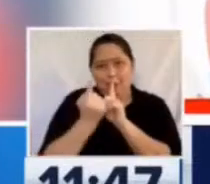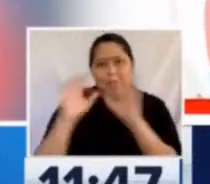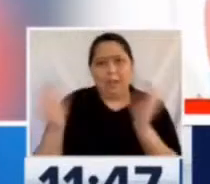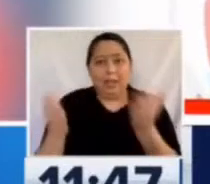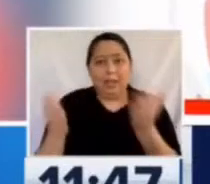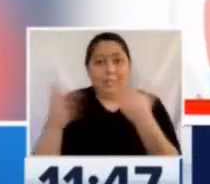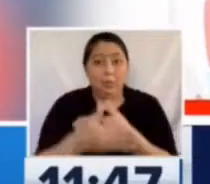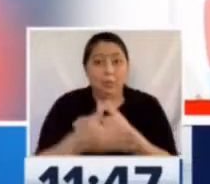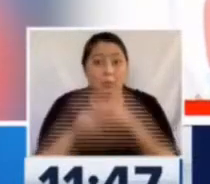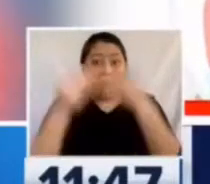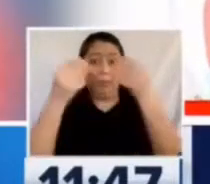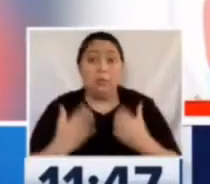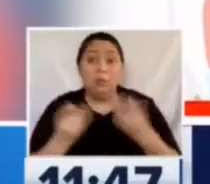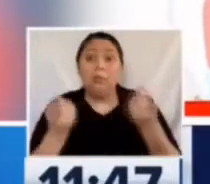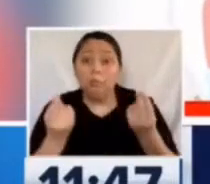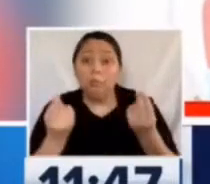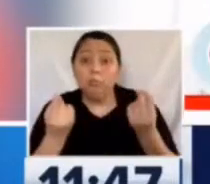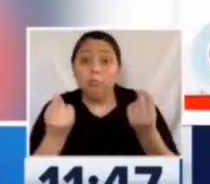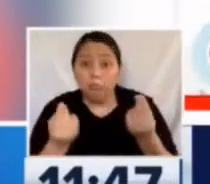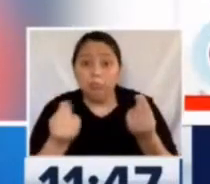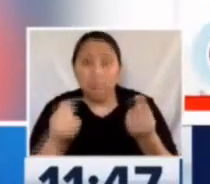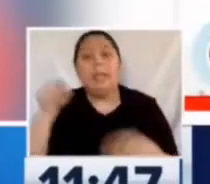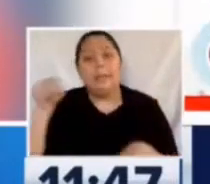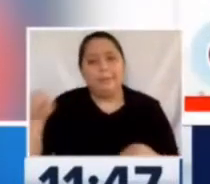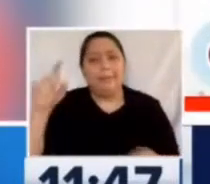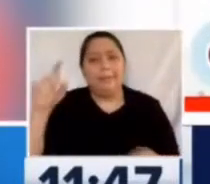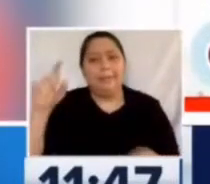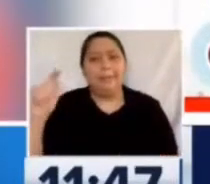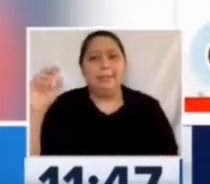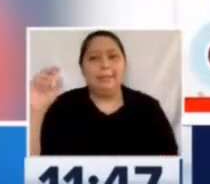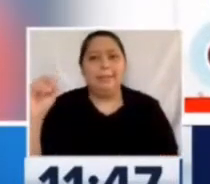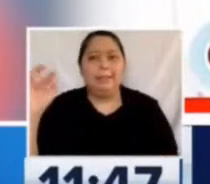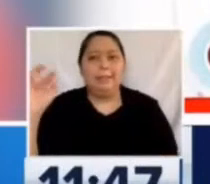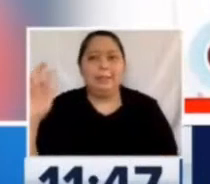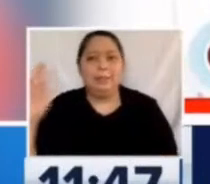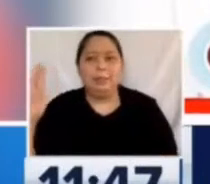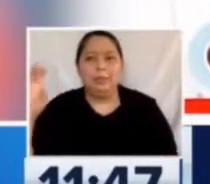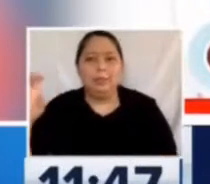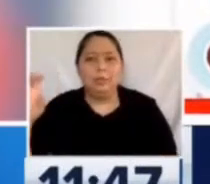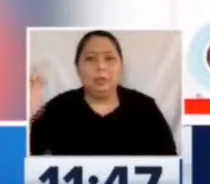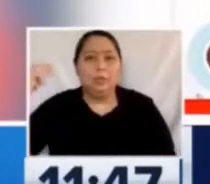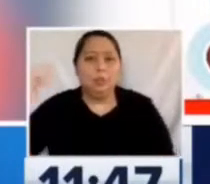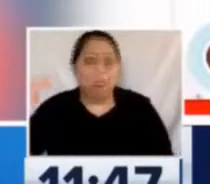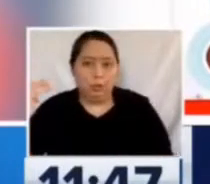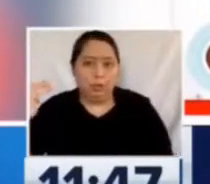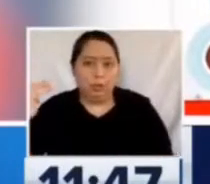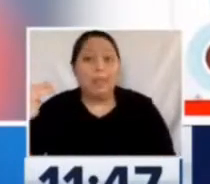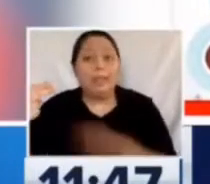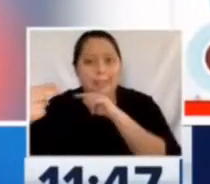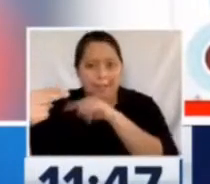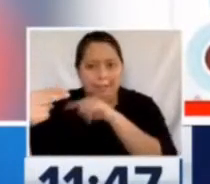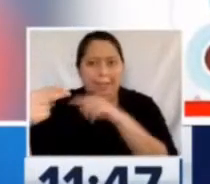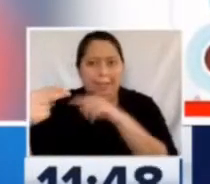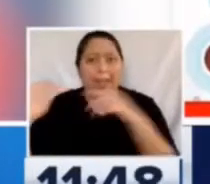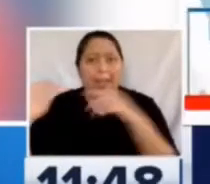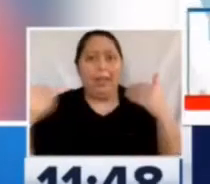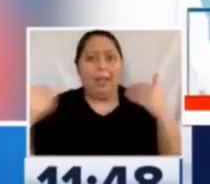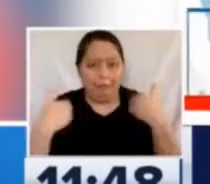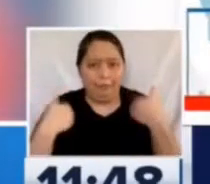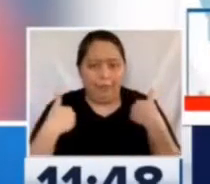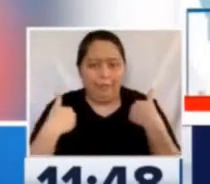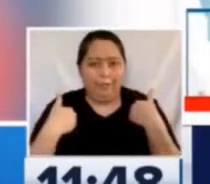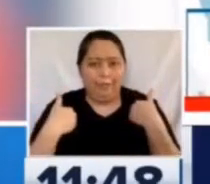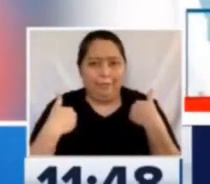natin. They're being trained by professionals kung paano ho magturo online. Kasi magaling naman ho ang mga teachers natin sanay magturo sa